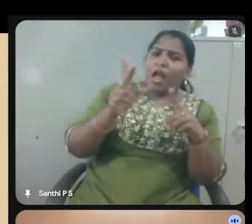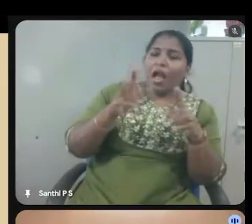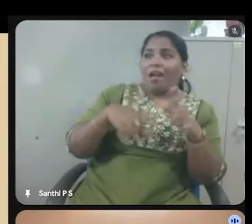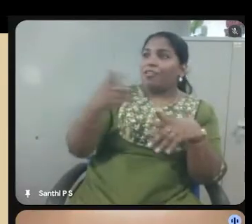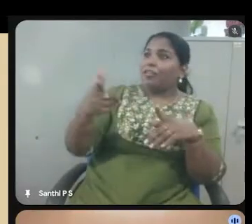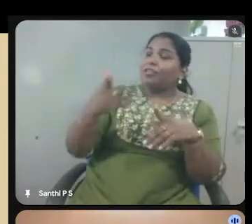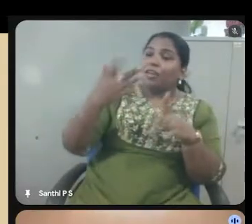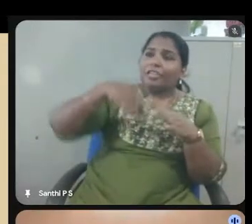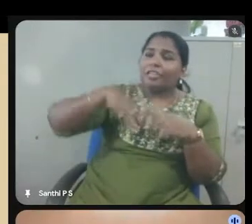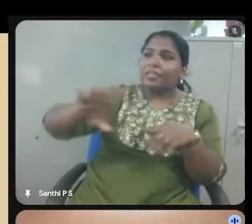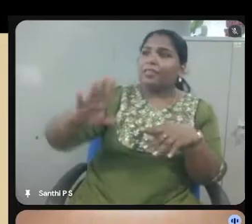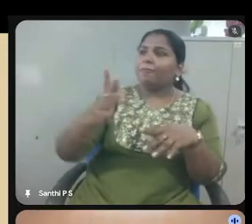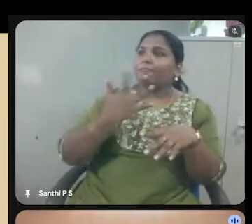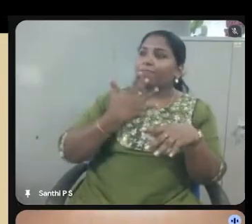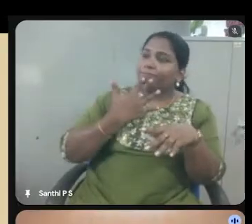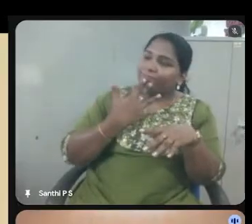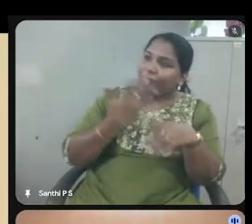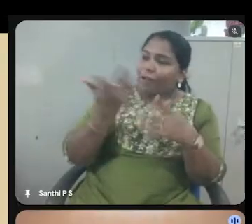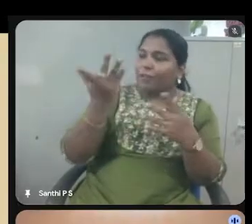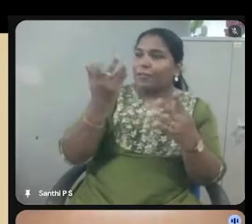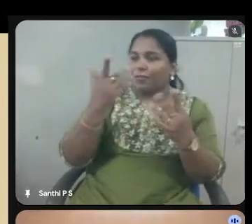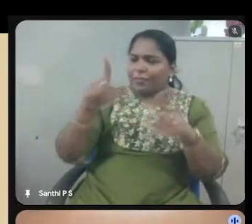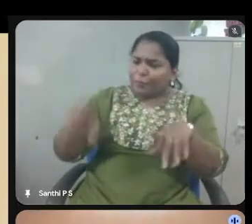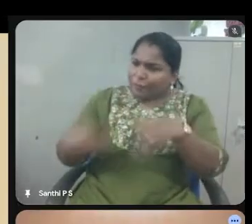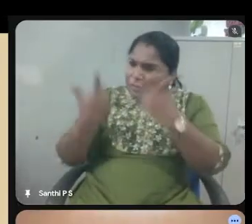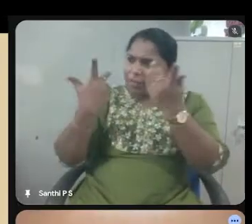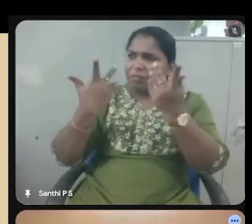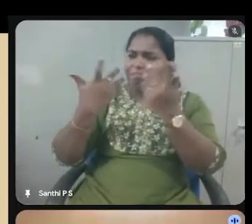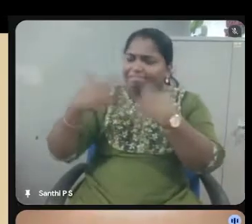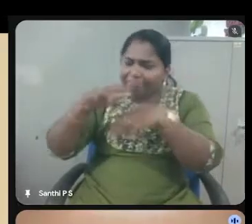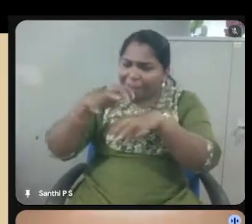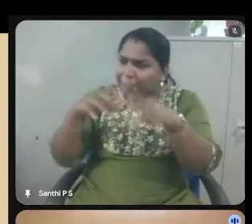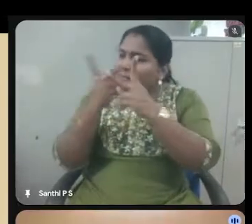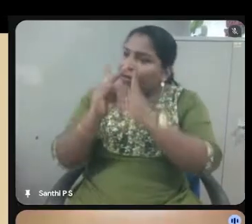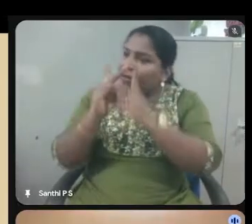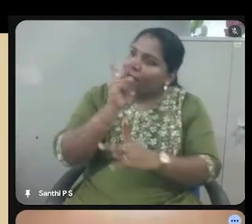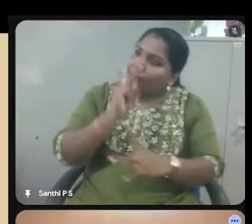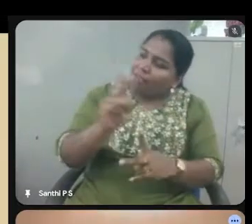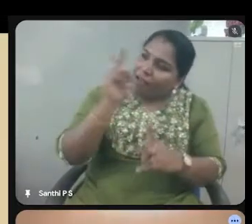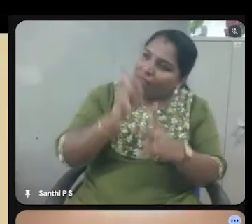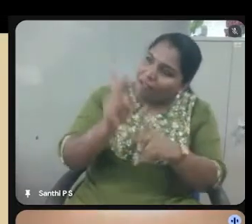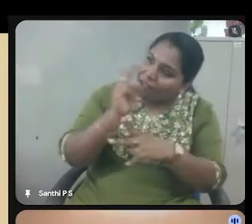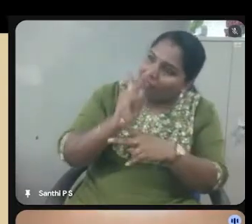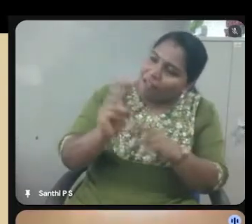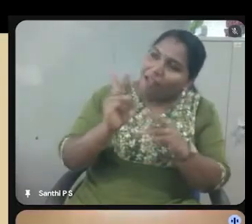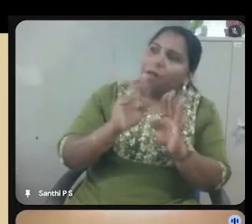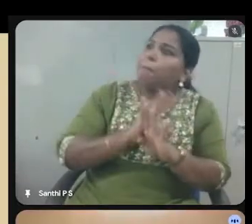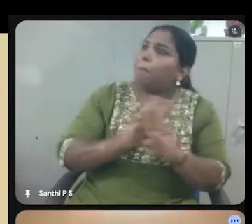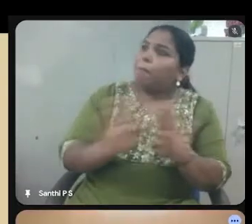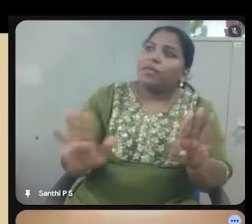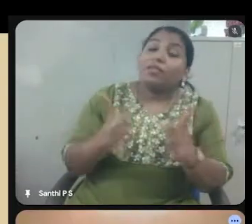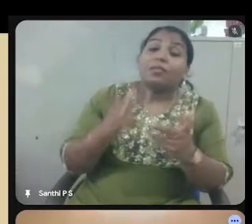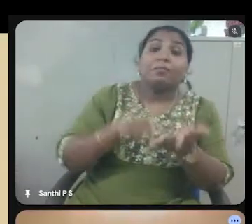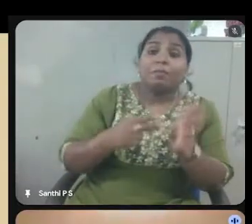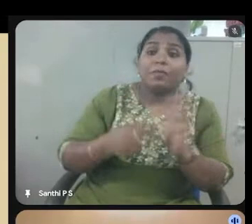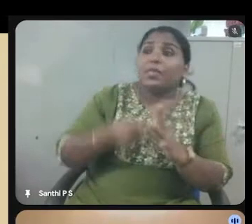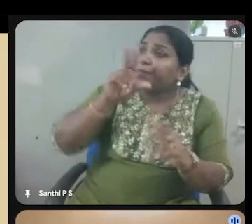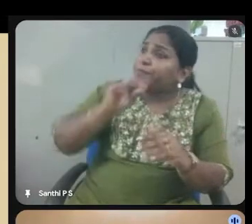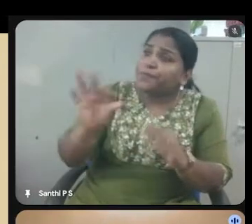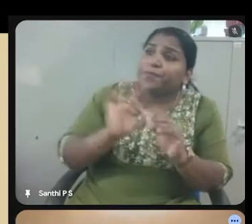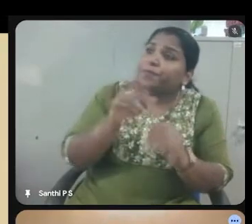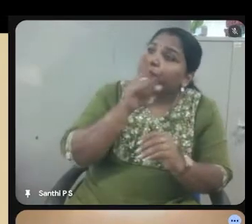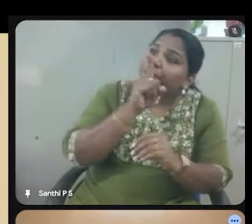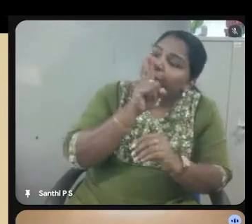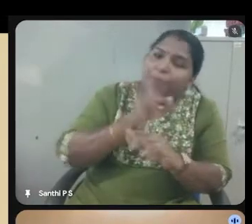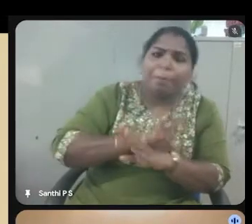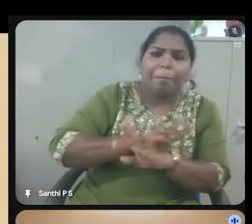ആയിട്ട് അനങ്ങുന്നതും മാറുന്നതും ഒക്കെ കണ്ടിങ്ങനെ എൻജോയ് ചെയ്തിരിക്കുകയാണ് അല്ലേ. തിരിച്ച് നമ്മൾ അങ്ങോട്ടൊന്നും പറയേണ്ട ആവശ്യം വരും. കുട്ടികൾ